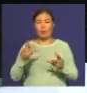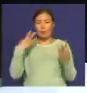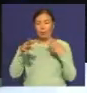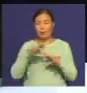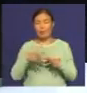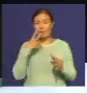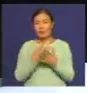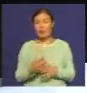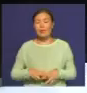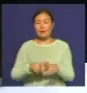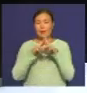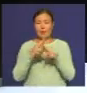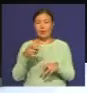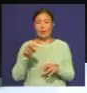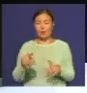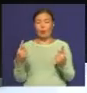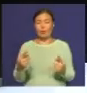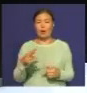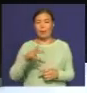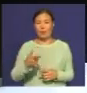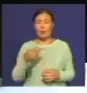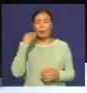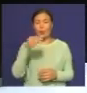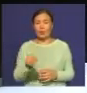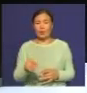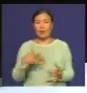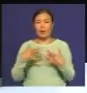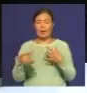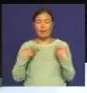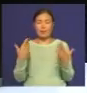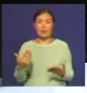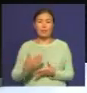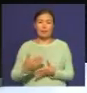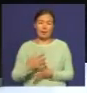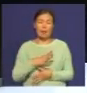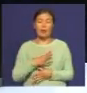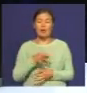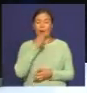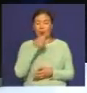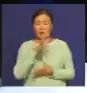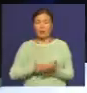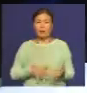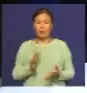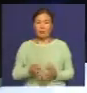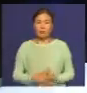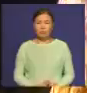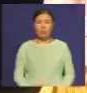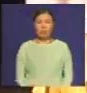көрсетті. Астананың 20 жылдығына орай маңғыстаулықтарға үздік туындыларын тарту етті. Тақырыпты әріптесім тарқатады.